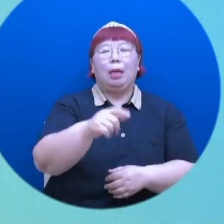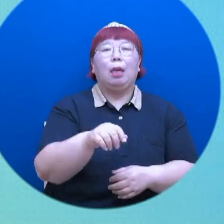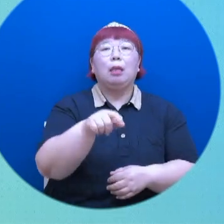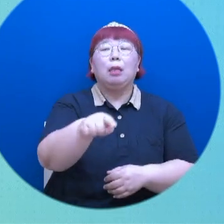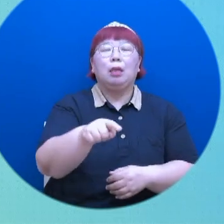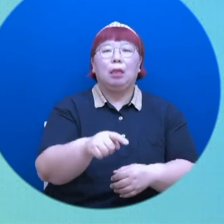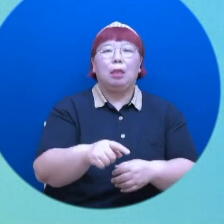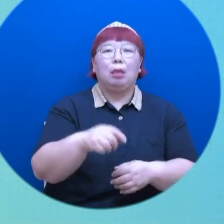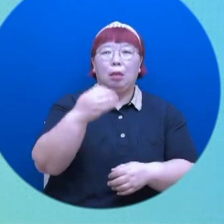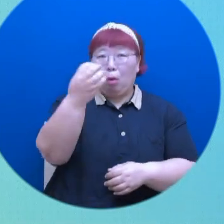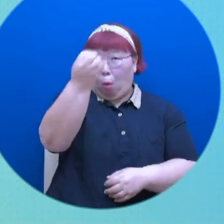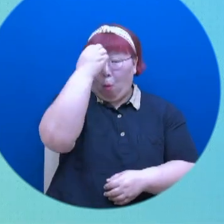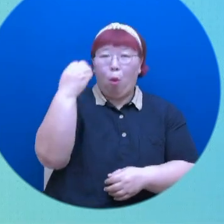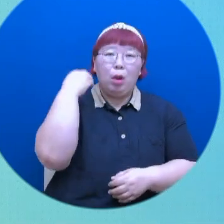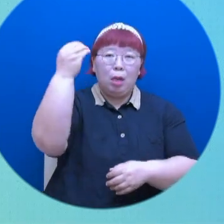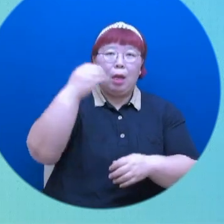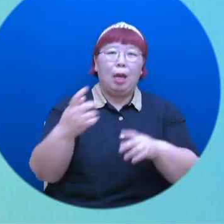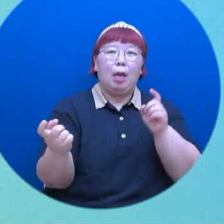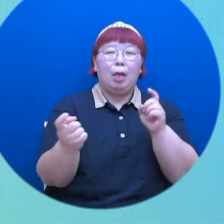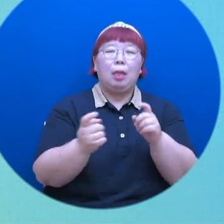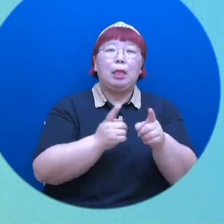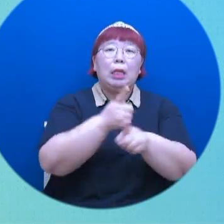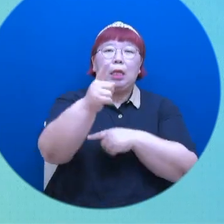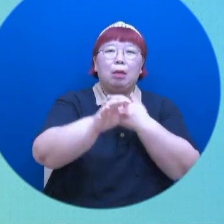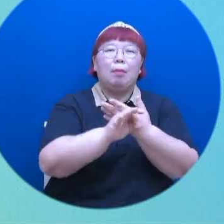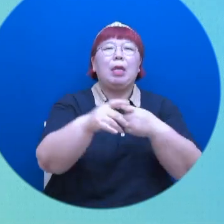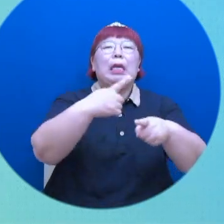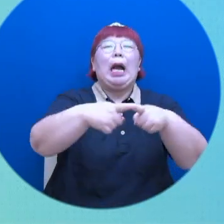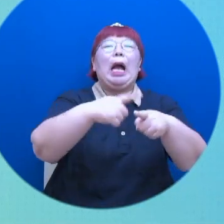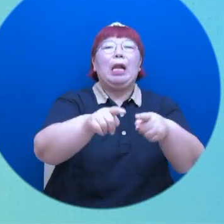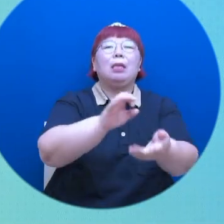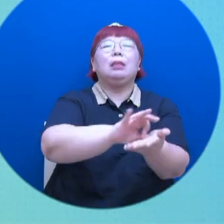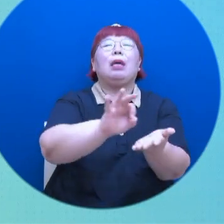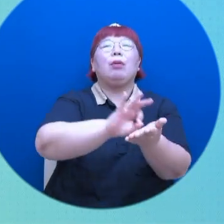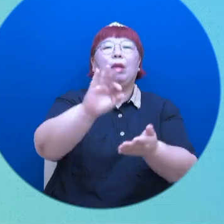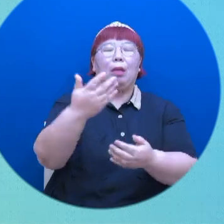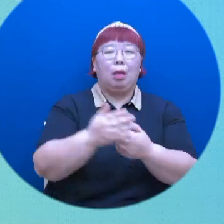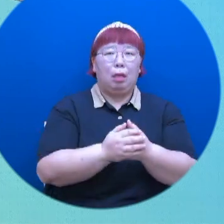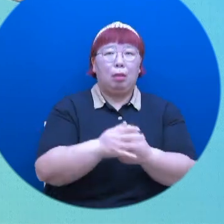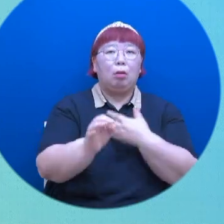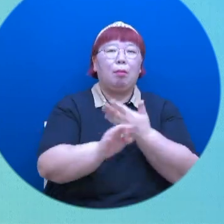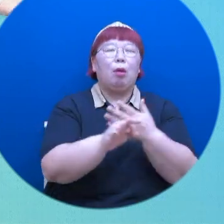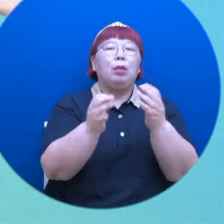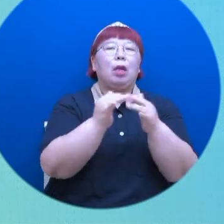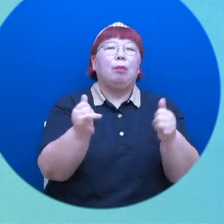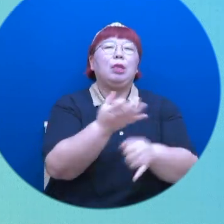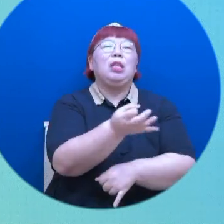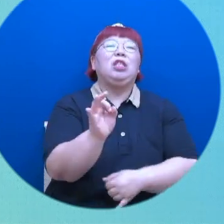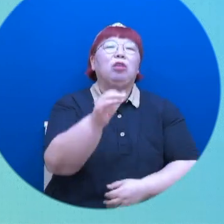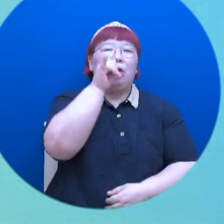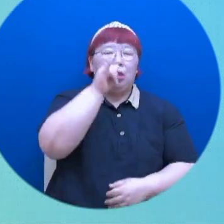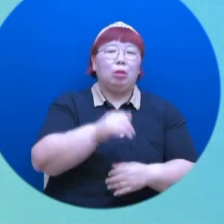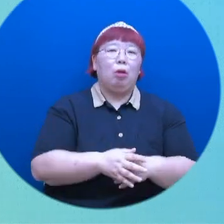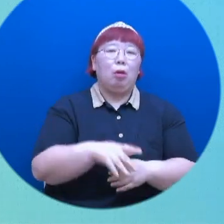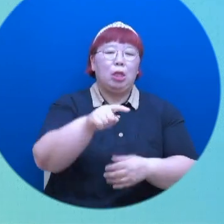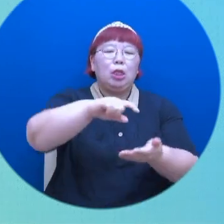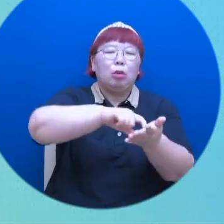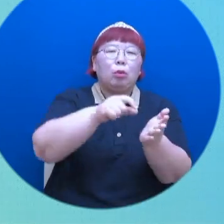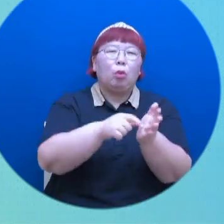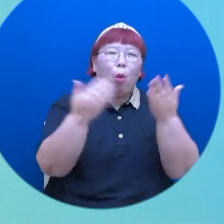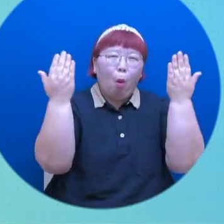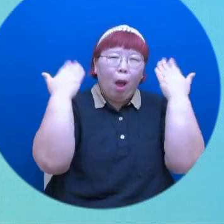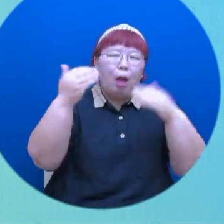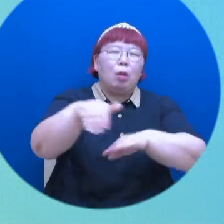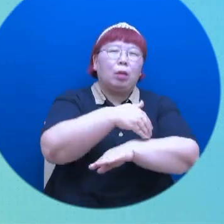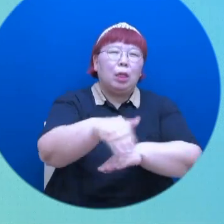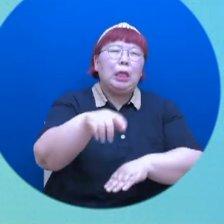그 골리앗 이기려면 이 칼을 써야 돼. 그래야 사람들이 좀 인정해줘. 이 정도 학교에 가야 돼. 이